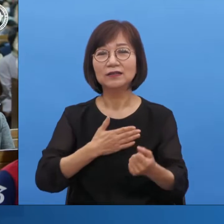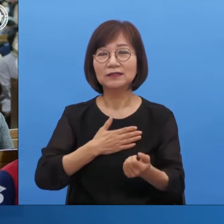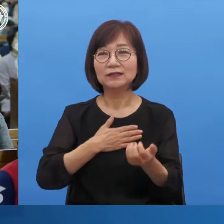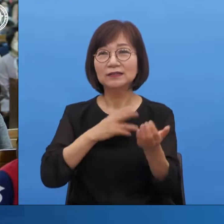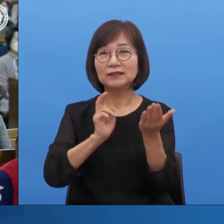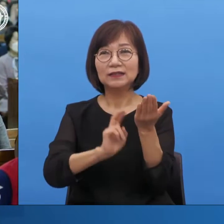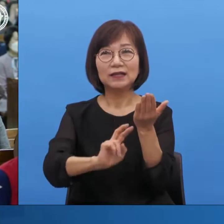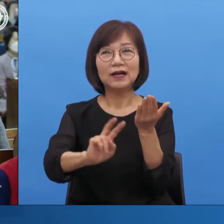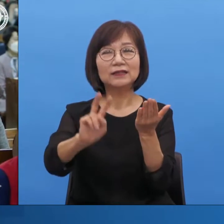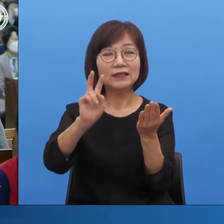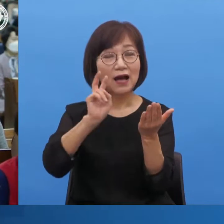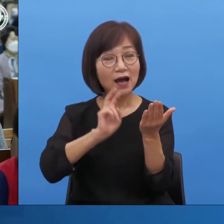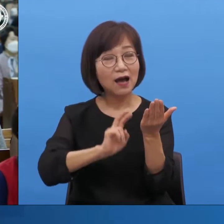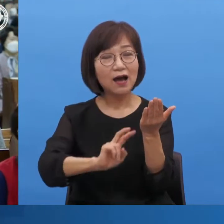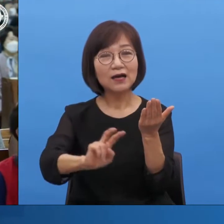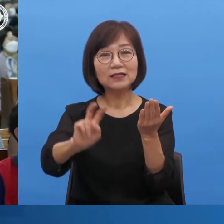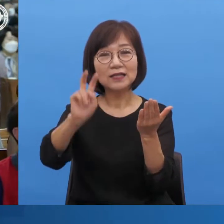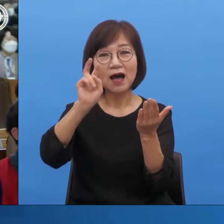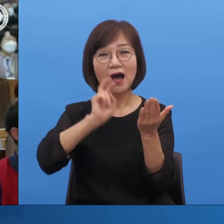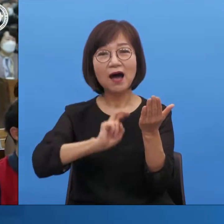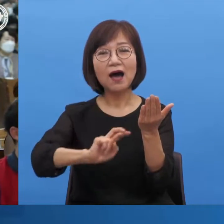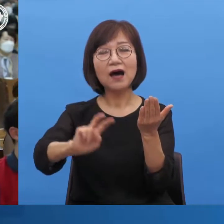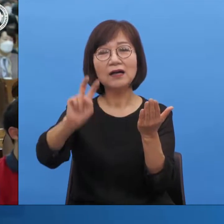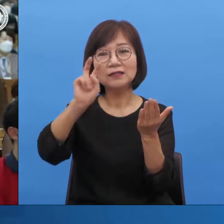능력을 나